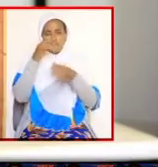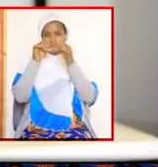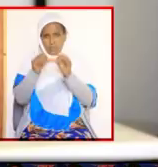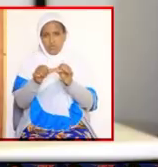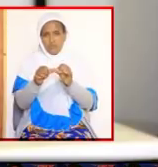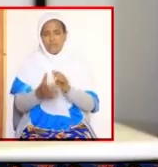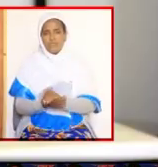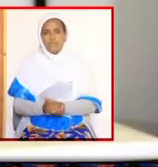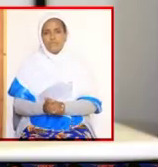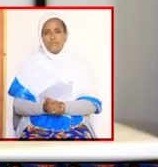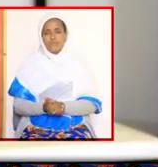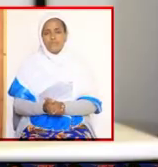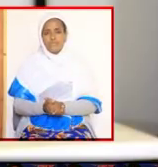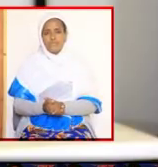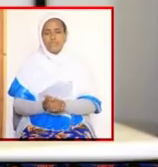ውይይታችንን እንቀጥል።